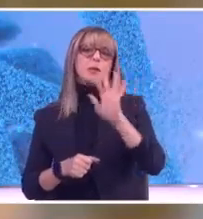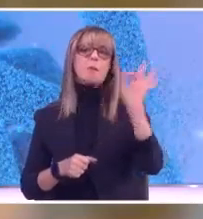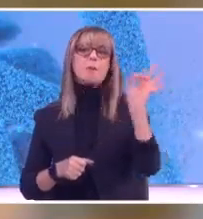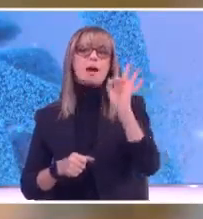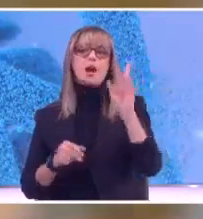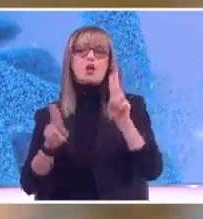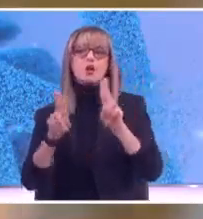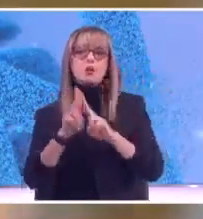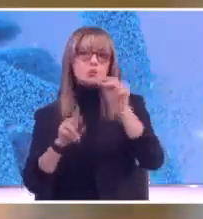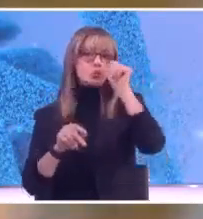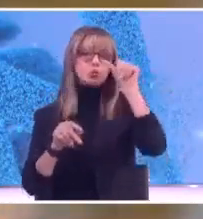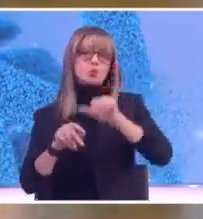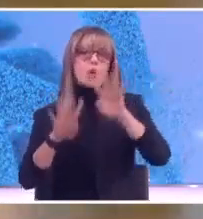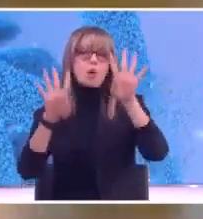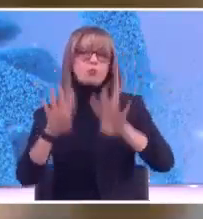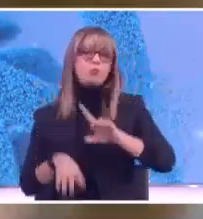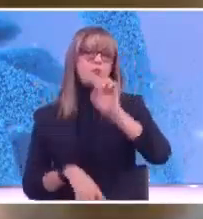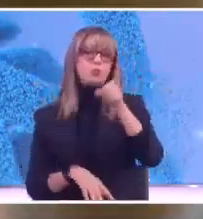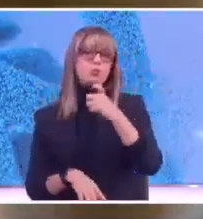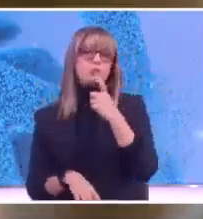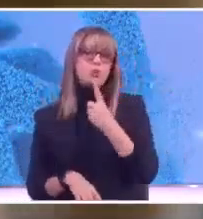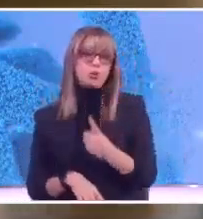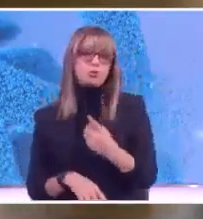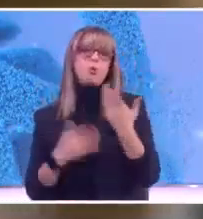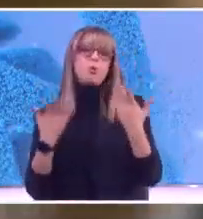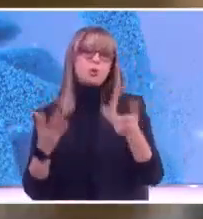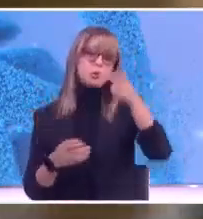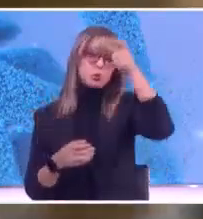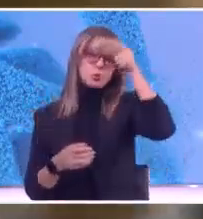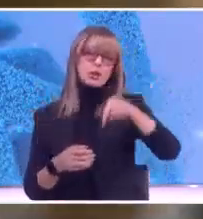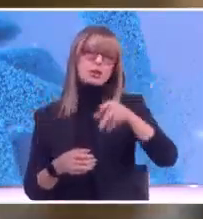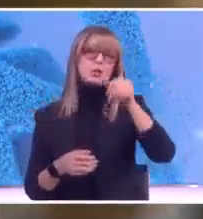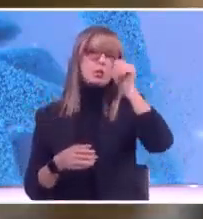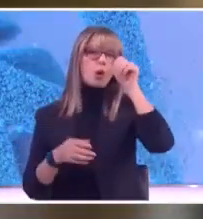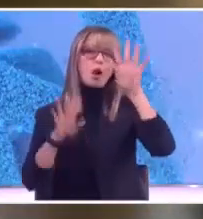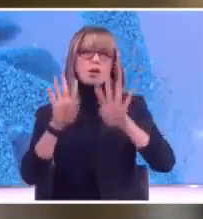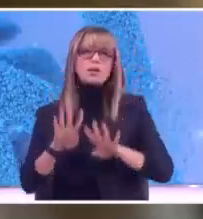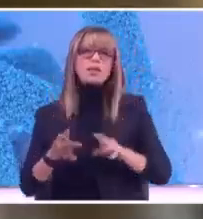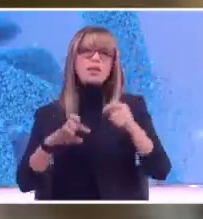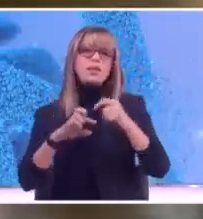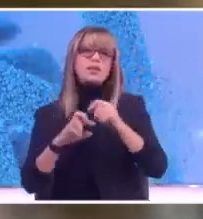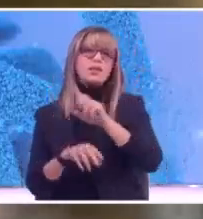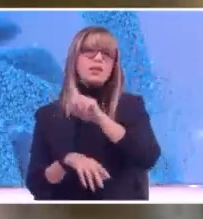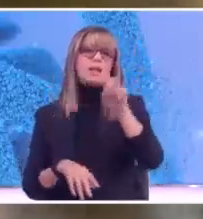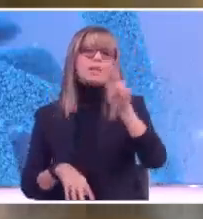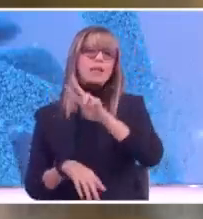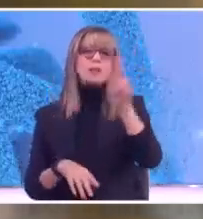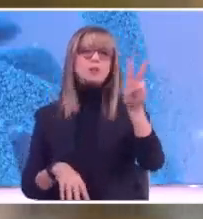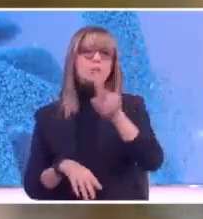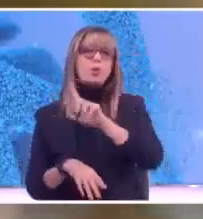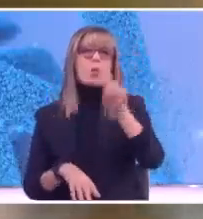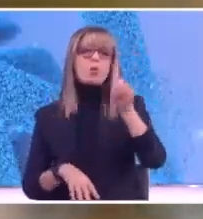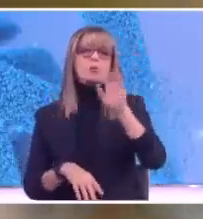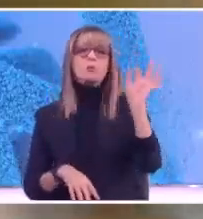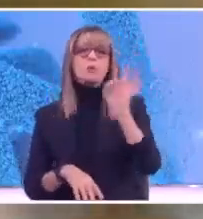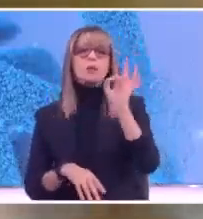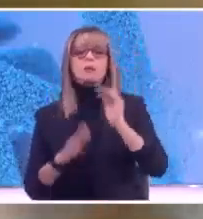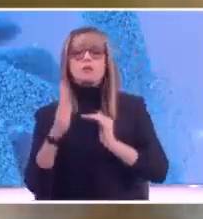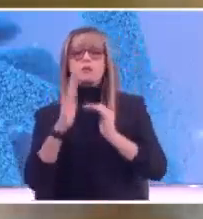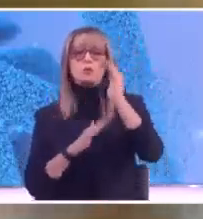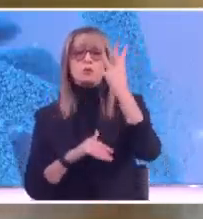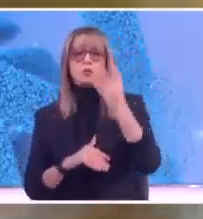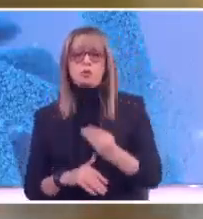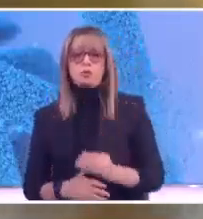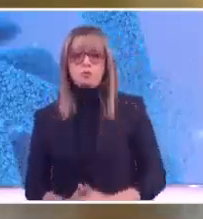gaz rezervi tespit edildiği açıklanmıştı. Böylelikle Türkiye'nin doğal gaz rezervi 710 milyar metreküpe